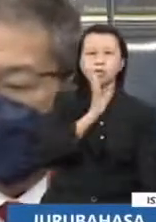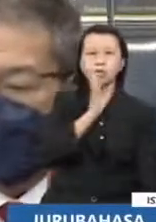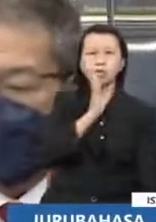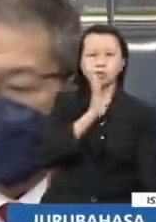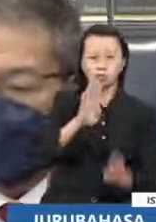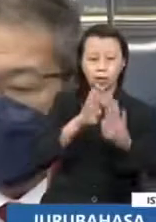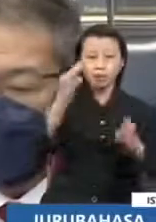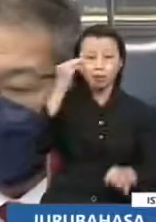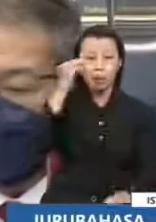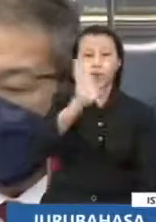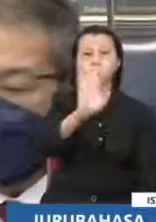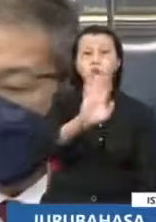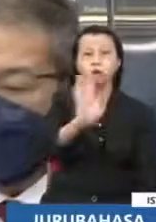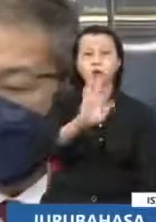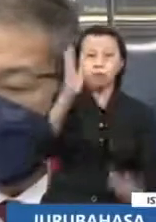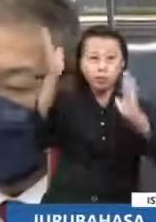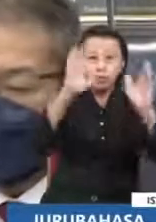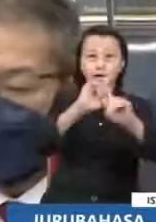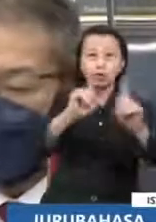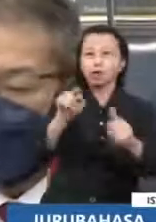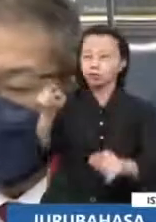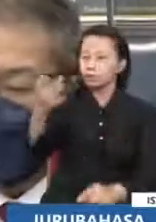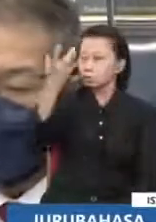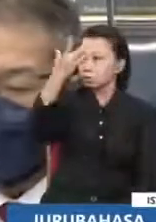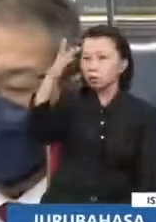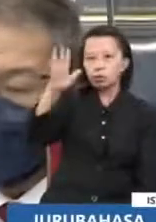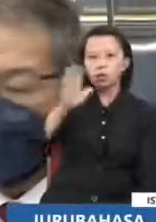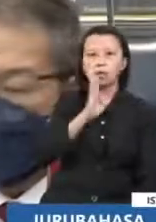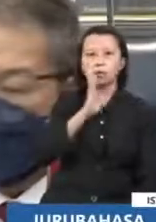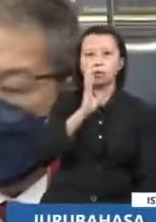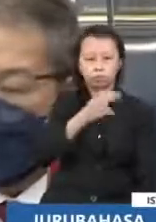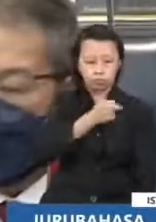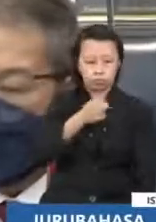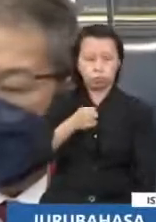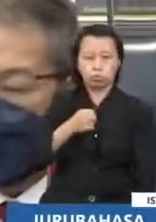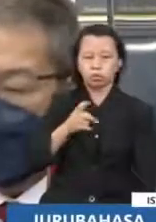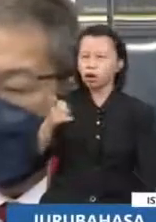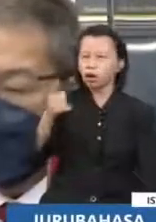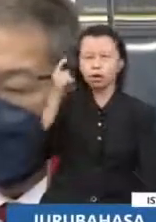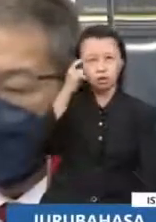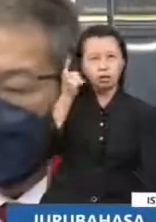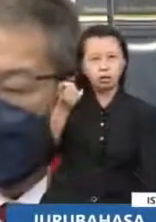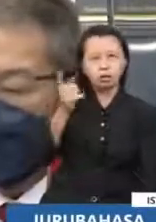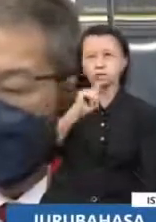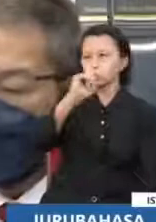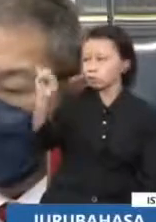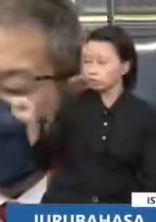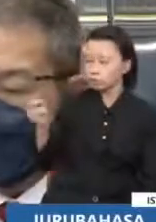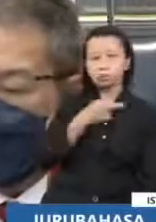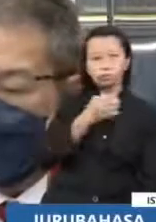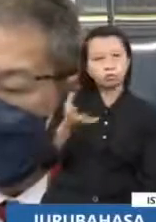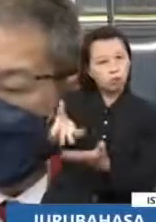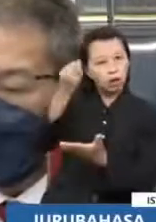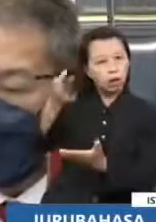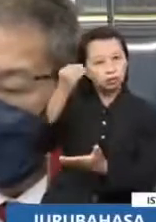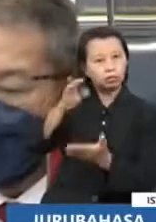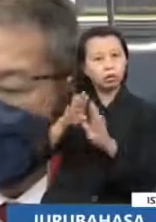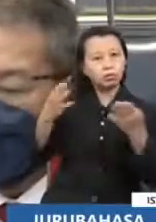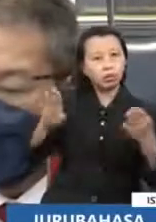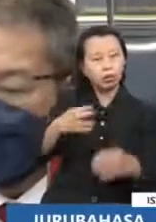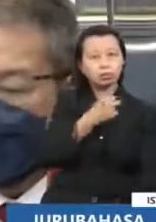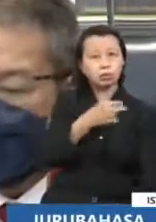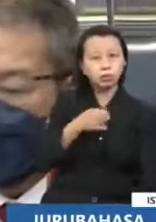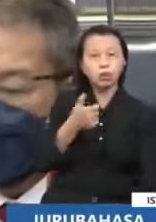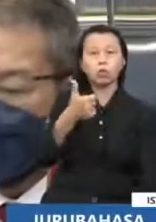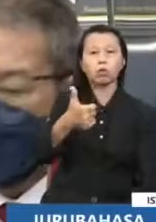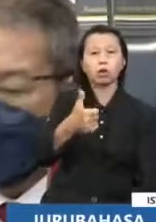Malaysia. Saya jangkakan yang mereka ini pergi ke Indonesia untuk belajar bahasa Melayu Indonesia. Tetapi rupa-rupanya